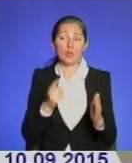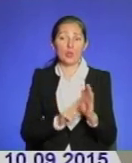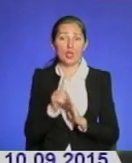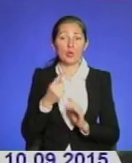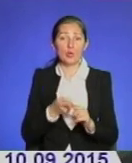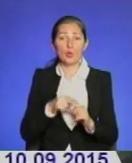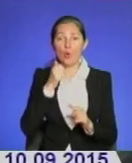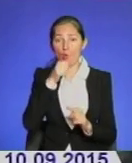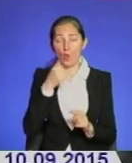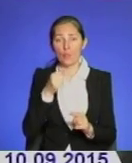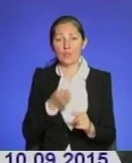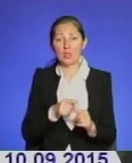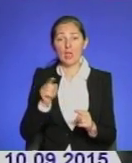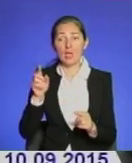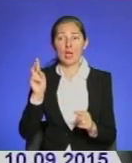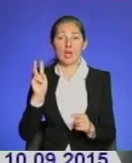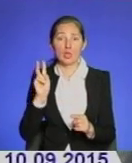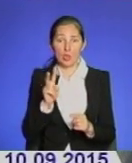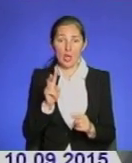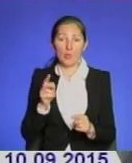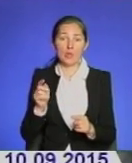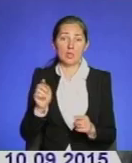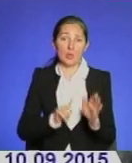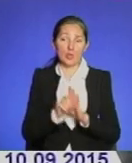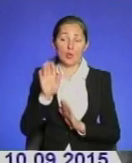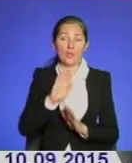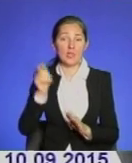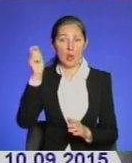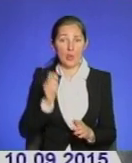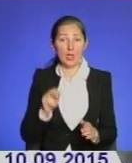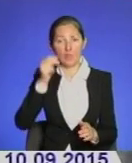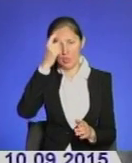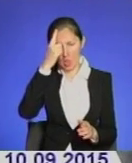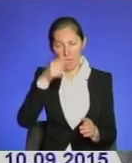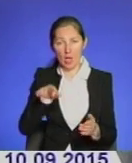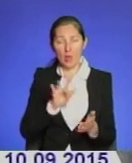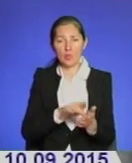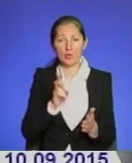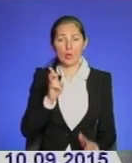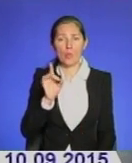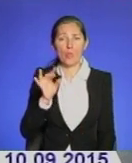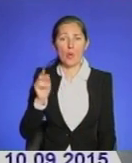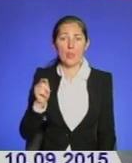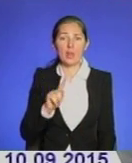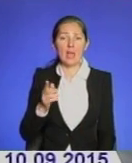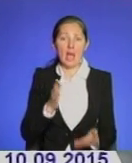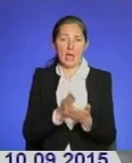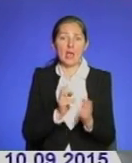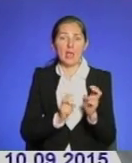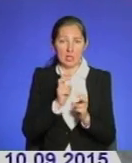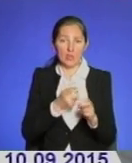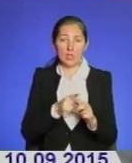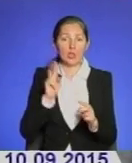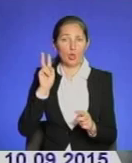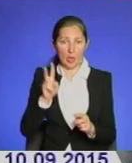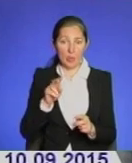тролейбус на початку вересня приїхав до нас з Чехії, з міста Мро, де є безпосередній виробник цих тролейбусів. Тролейбус після капітального ремонту повністю